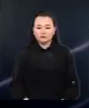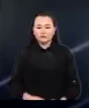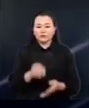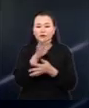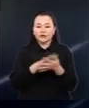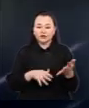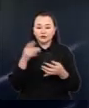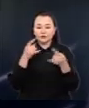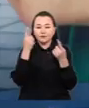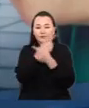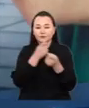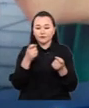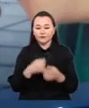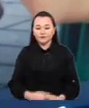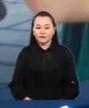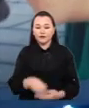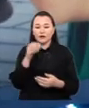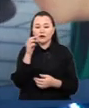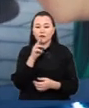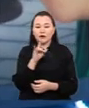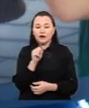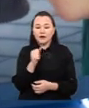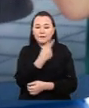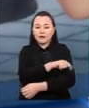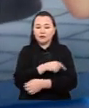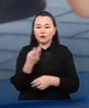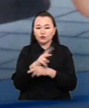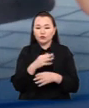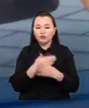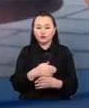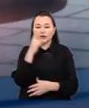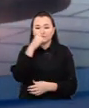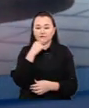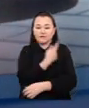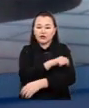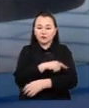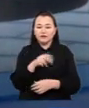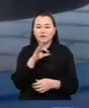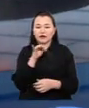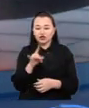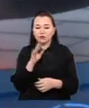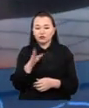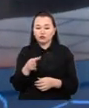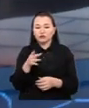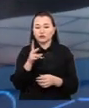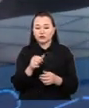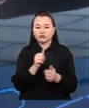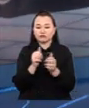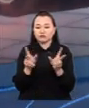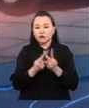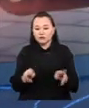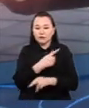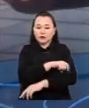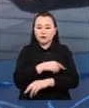мы продолжаем информу бюро пара медики придут на помощь казахстанским врачам и фельдшерам они будут Наряду с медиками